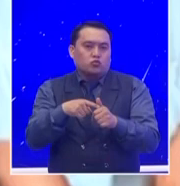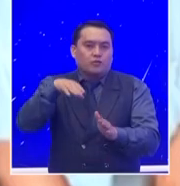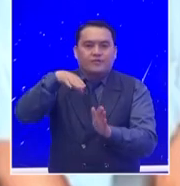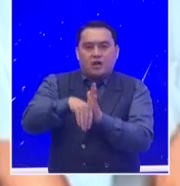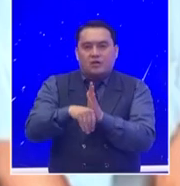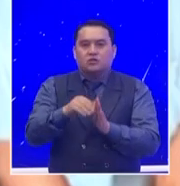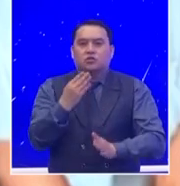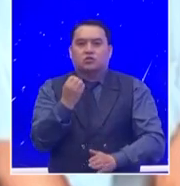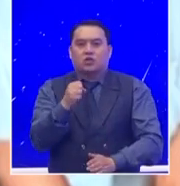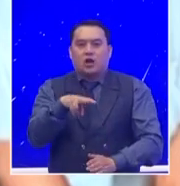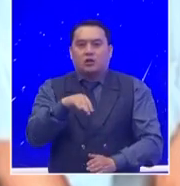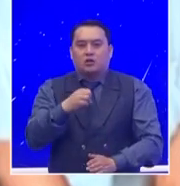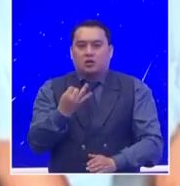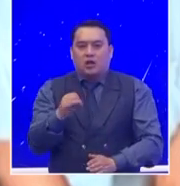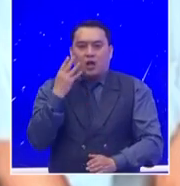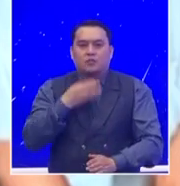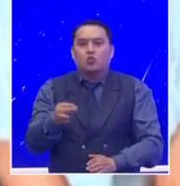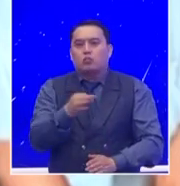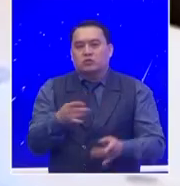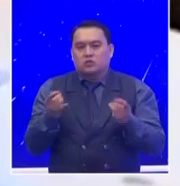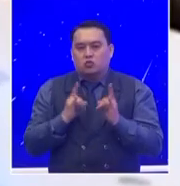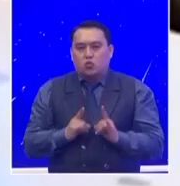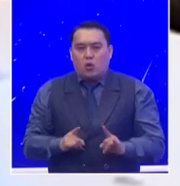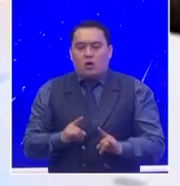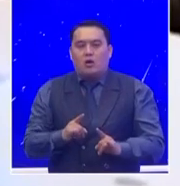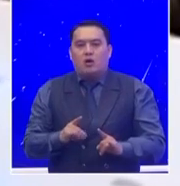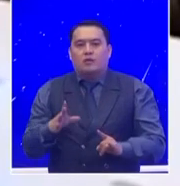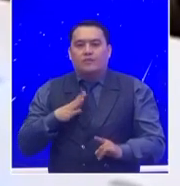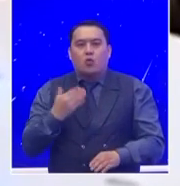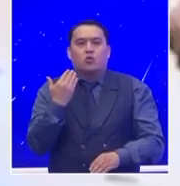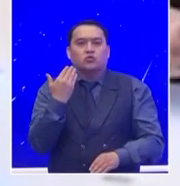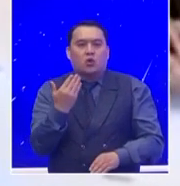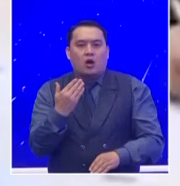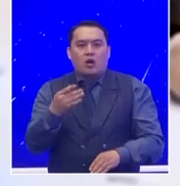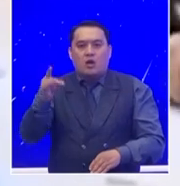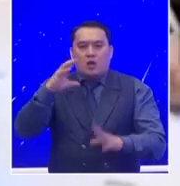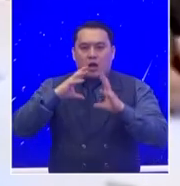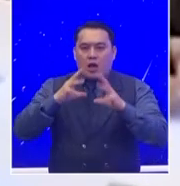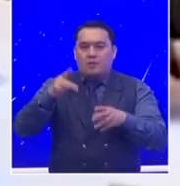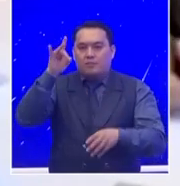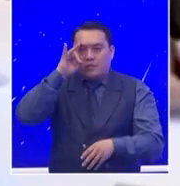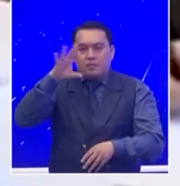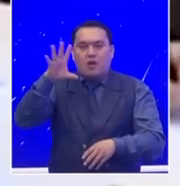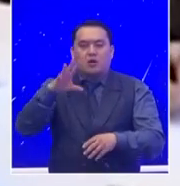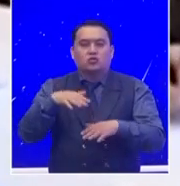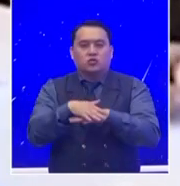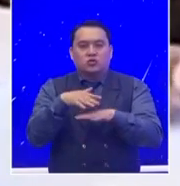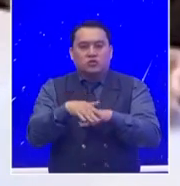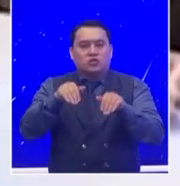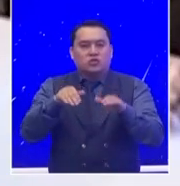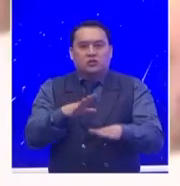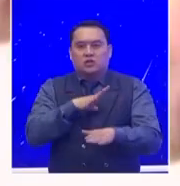енгізген Шалтай Смағұлов Жетісу өлкесінің тумасы, Балқаш ауданы топырағынан. Әлемдік математика ғылымында әлі шешімін